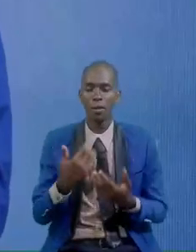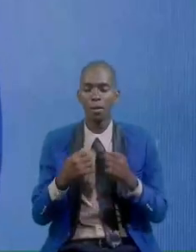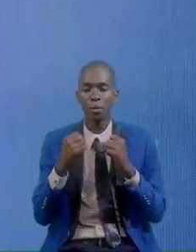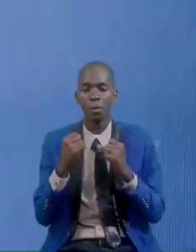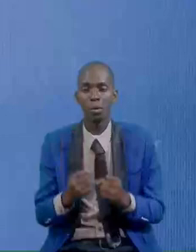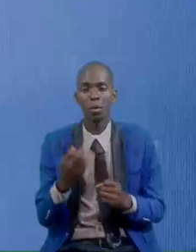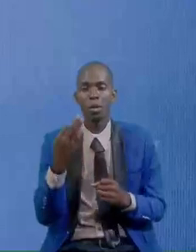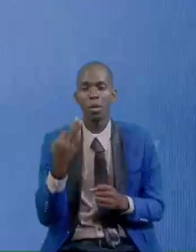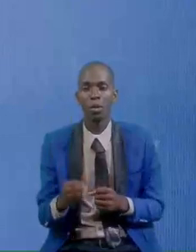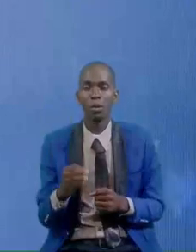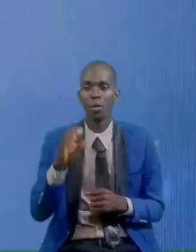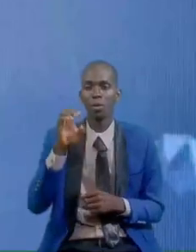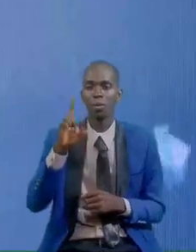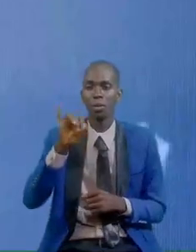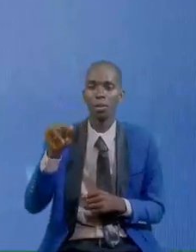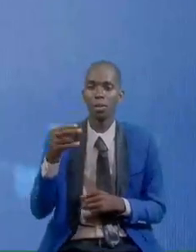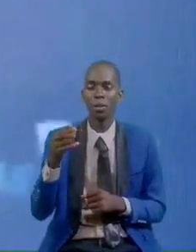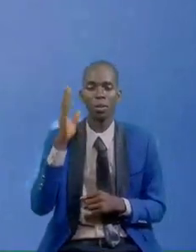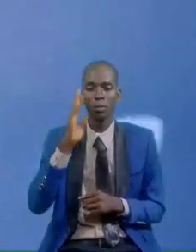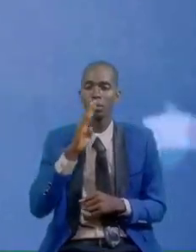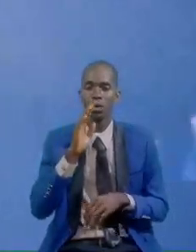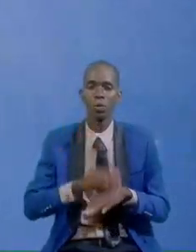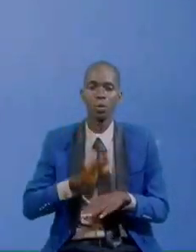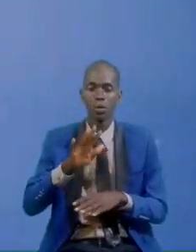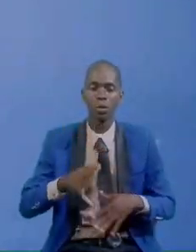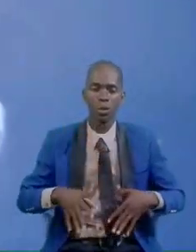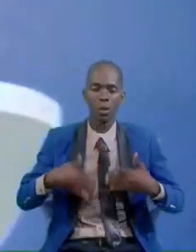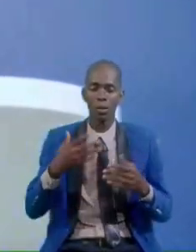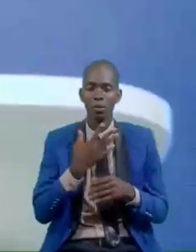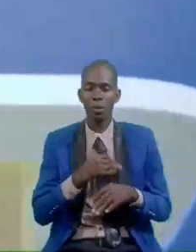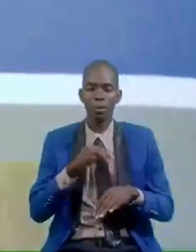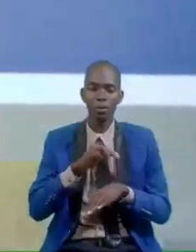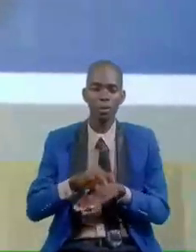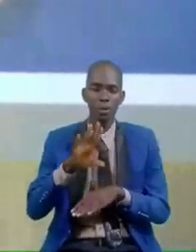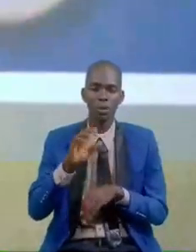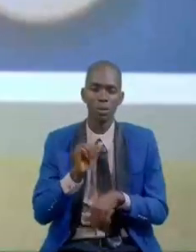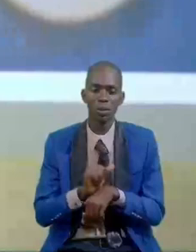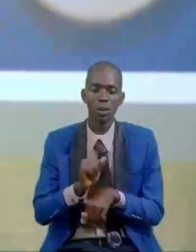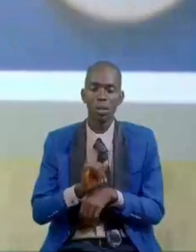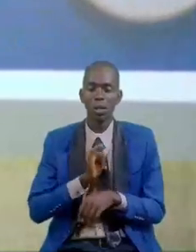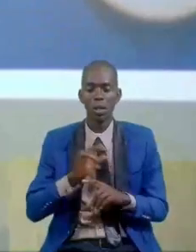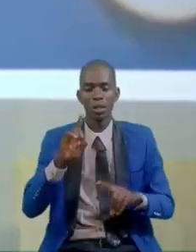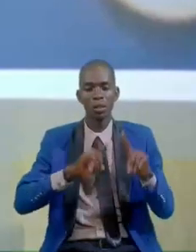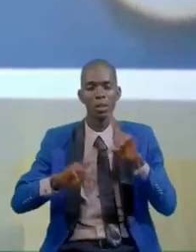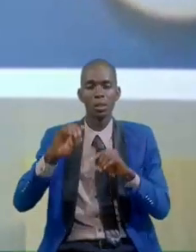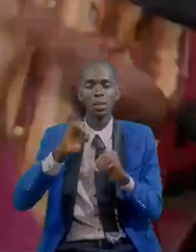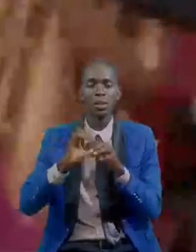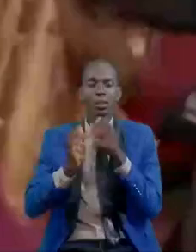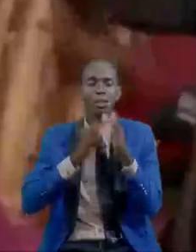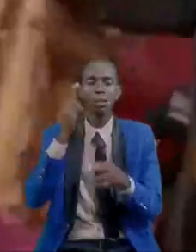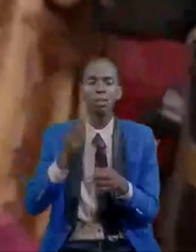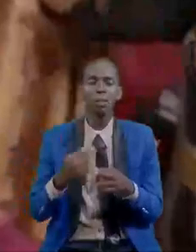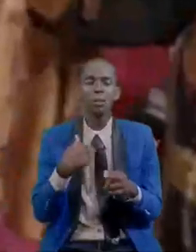le feu, la puissance d'Élie reposera sur ta vie, dans ton ministère et ta profession, je dis au nom de Jésus,